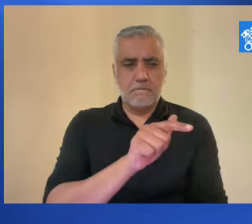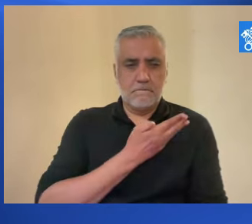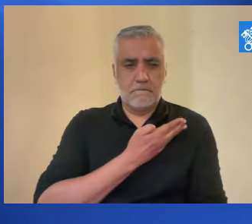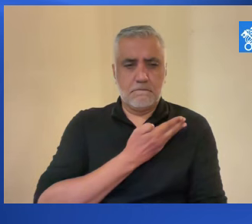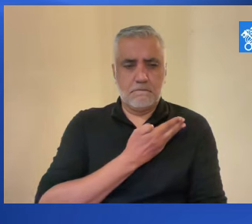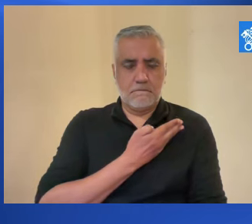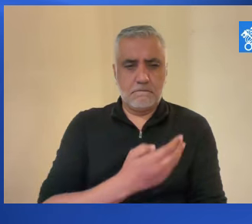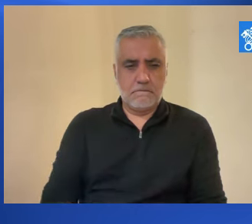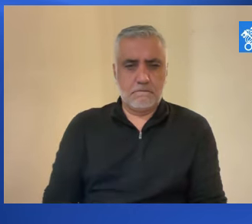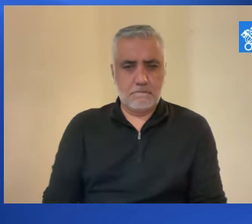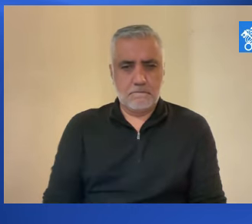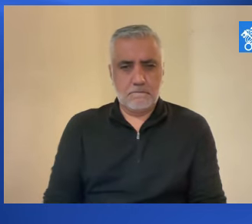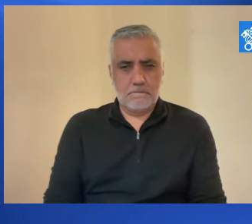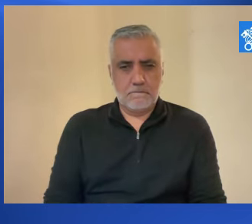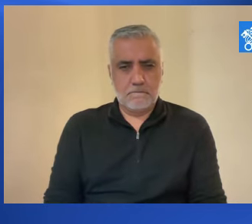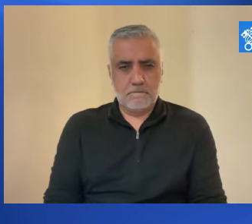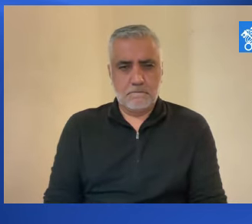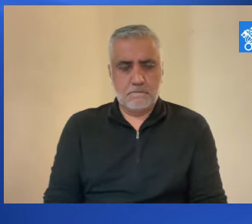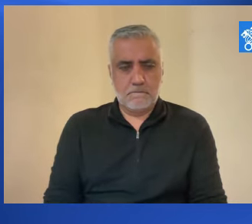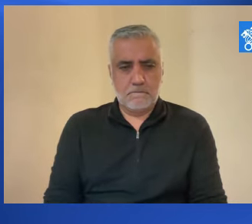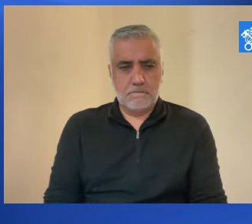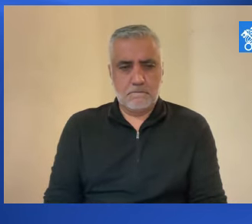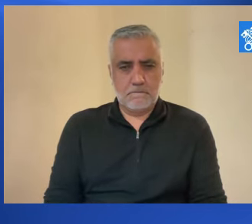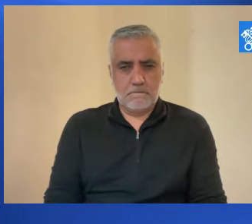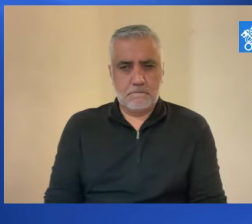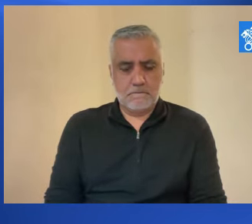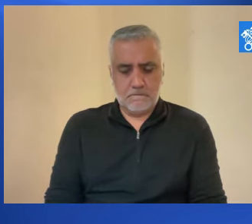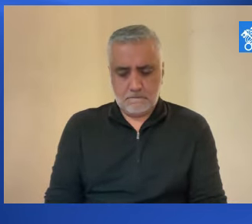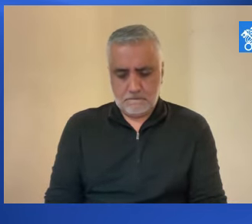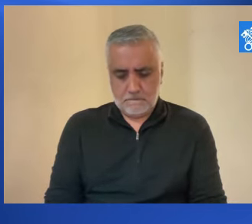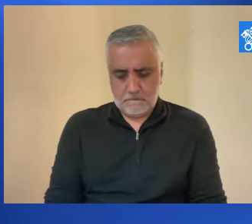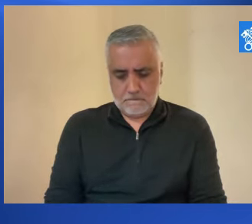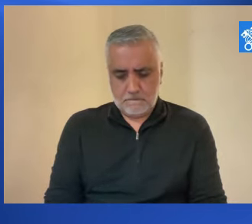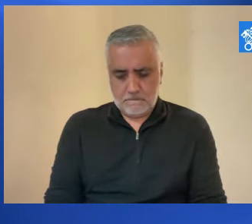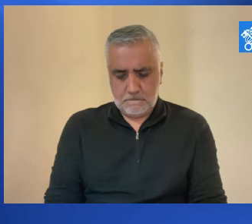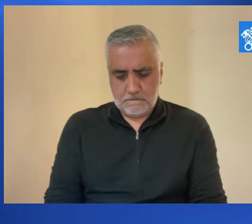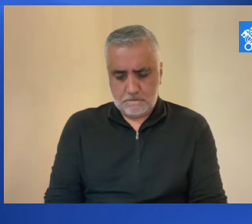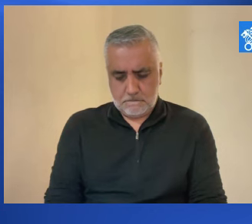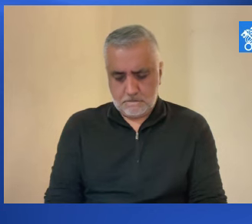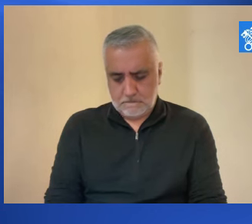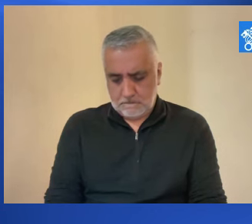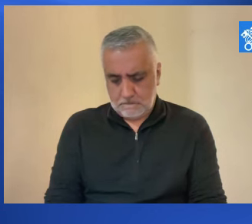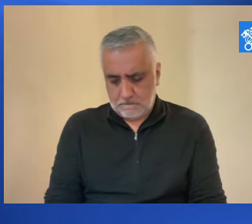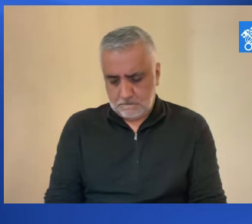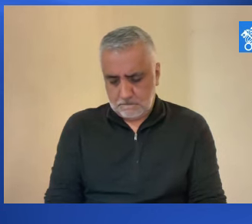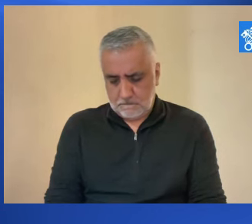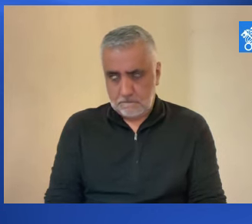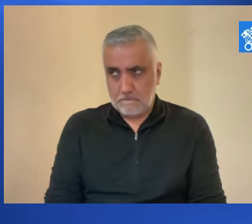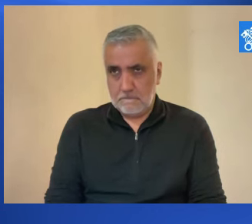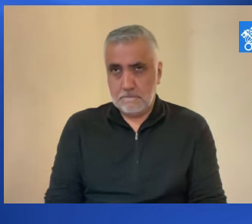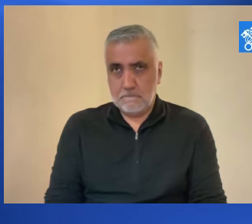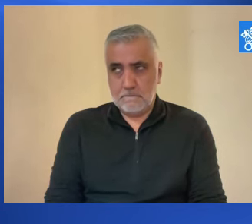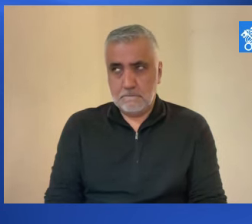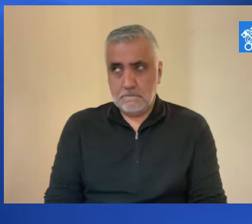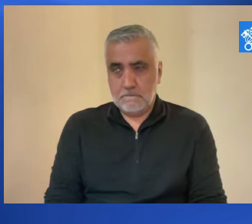dell'Immacolata Concezione di Laval. Contempliamo la Vergine Maria mettendoci alla sua scuola